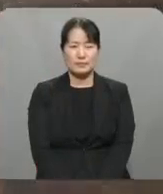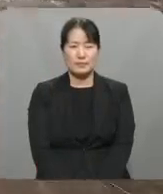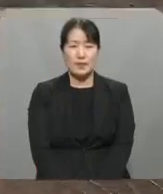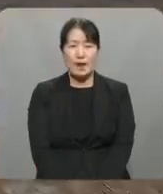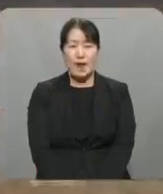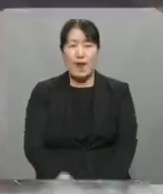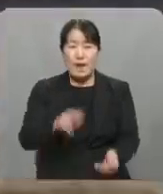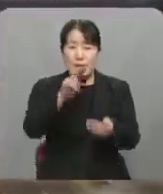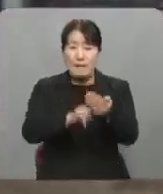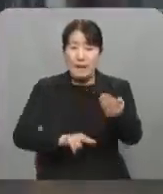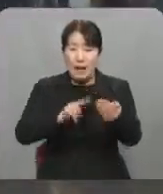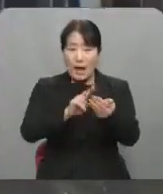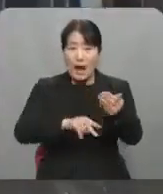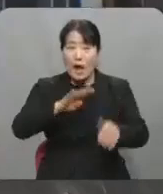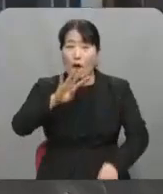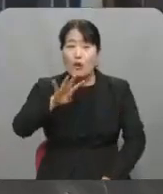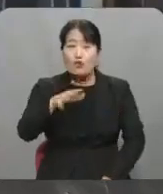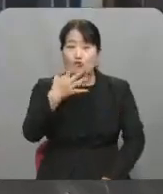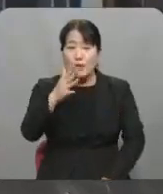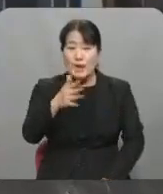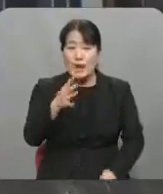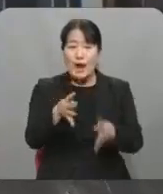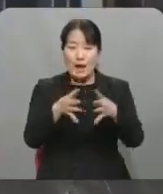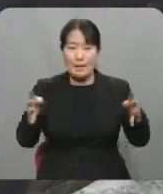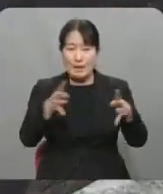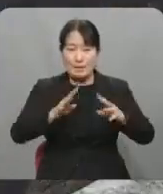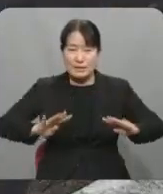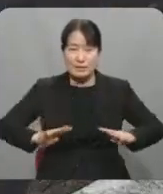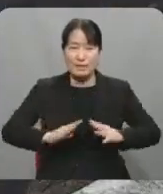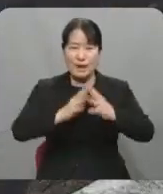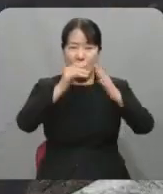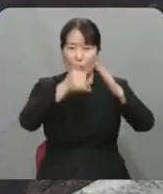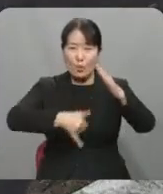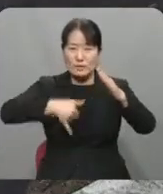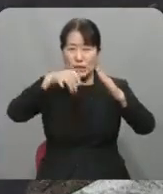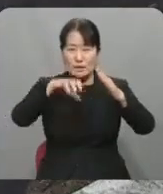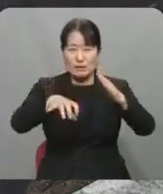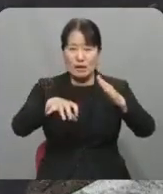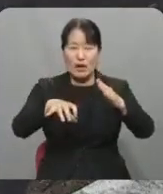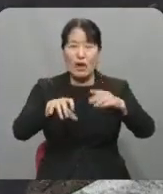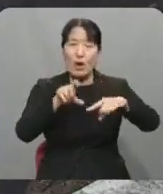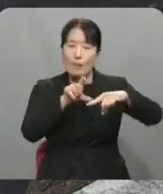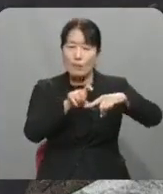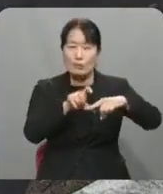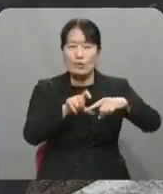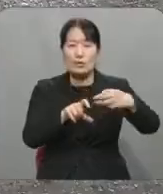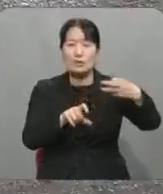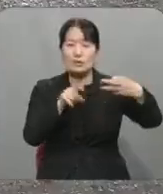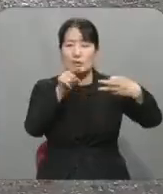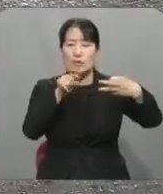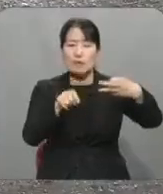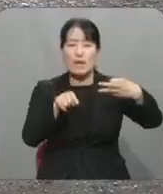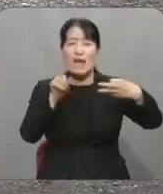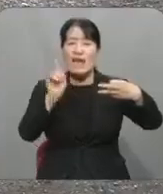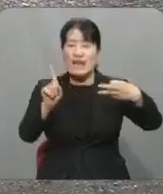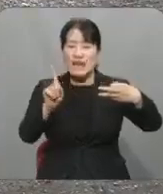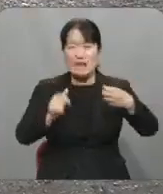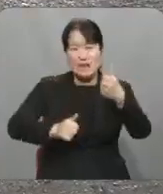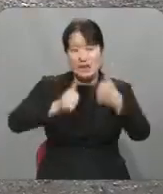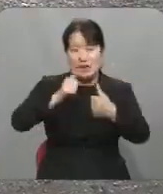최근 분양한 900여 세대 규모의 아파트 건설현장 입니다 평균 13 대 1이 넘는 높은 청약 경쟁률을